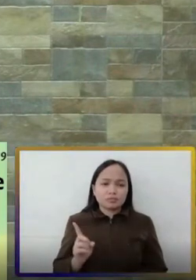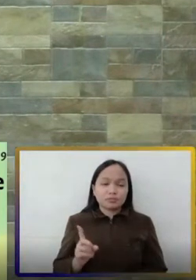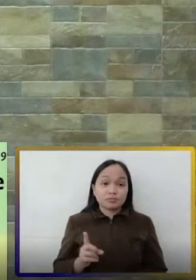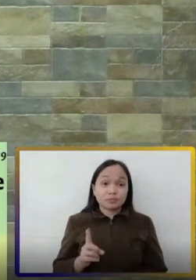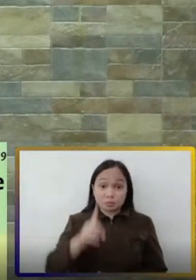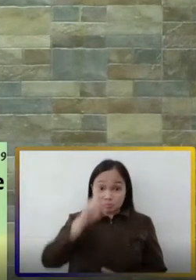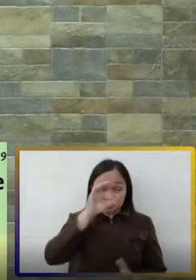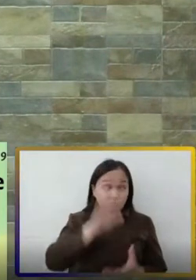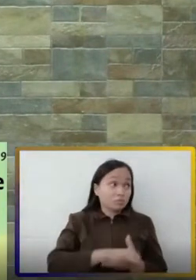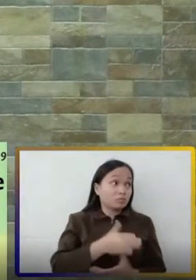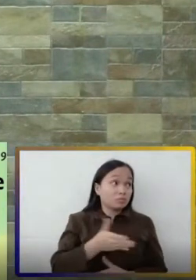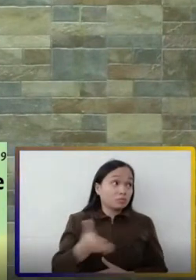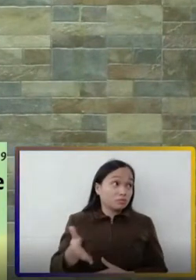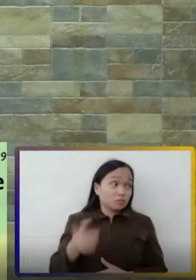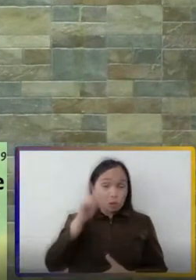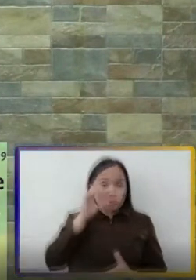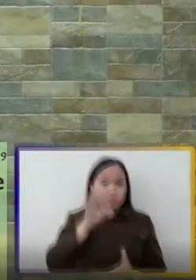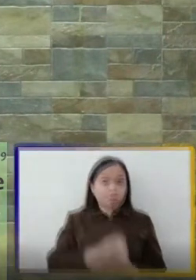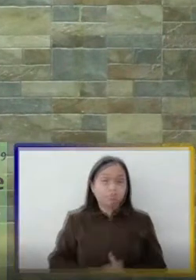Naniniwala ka ba?